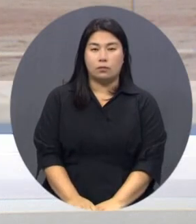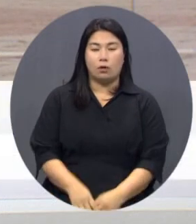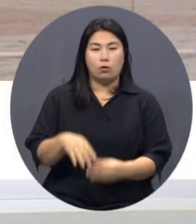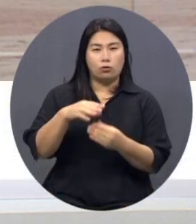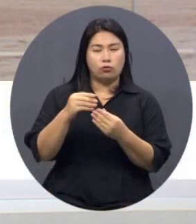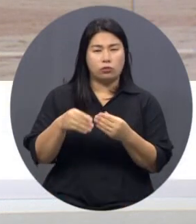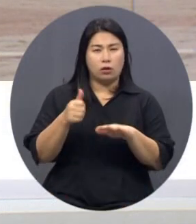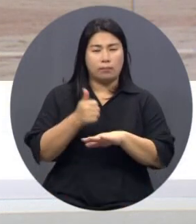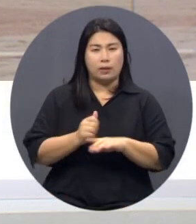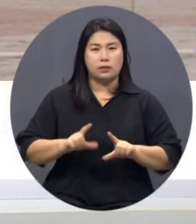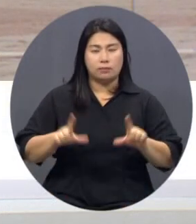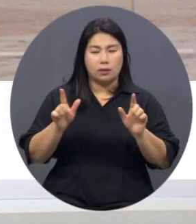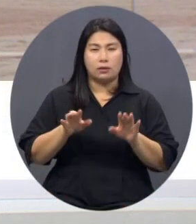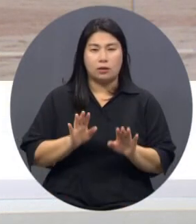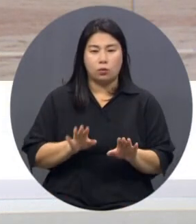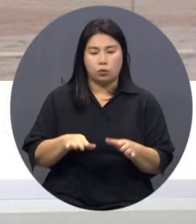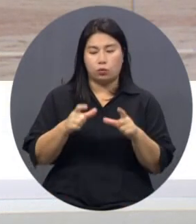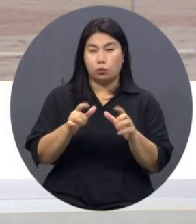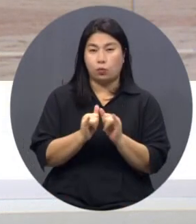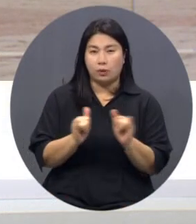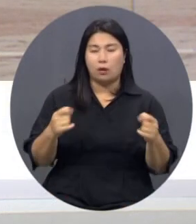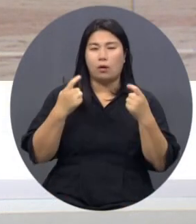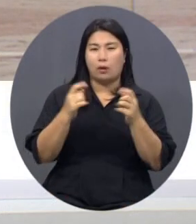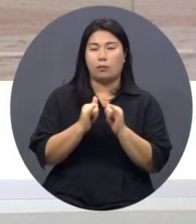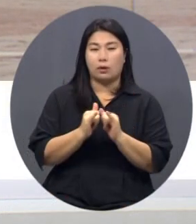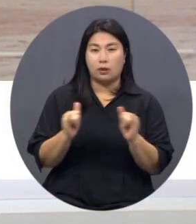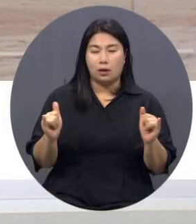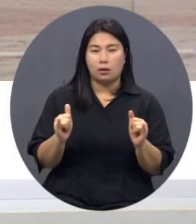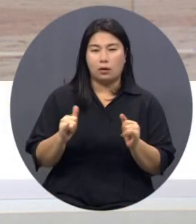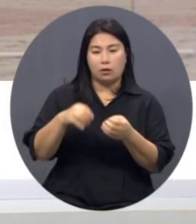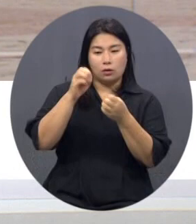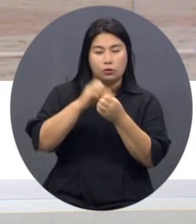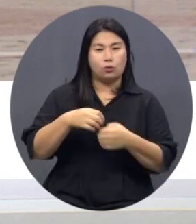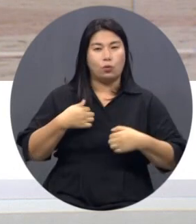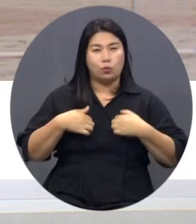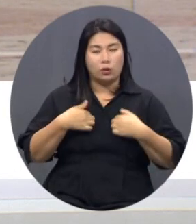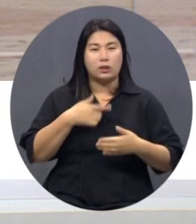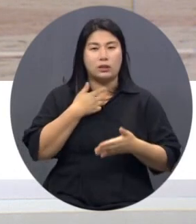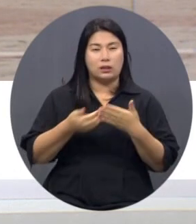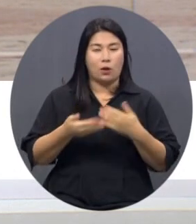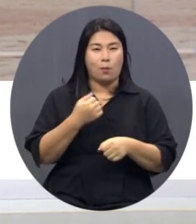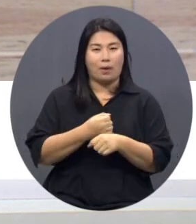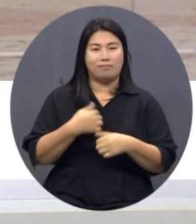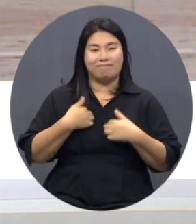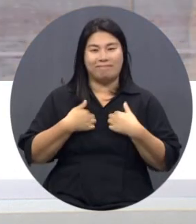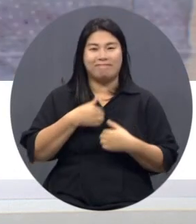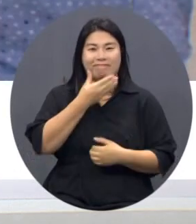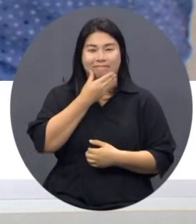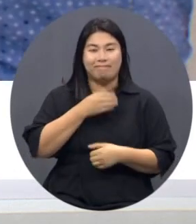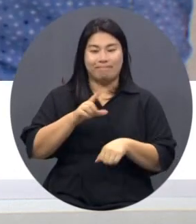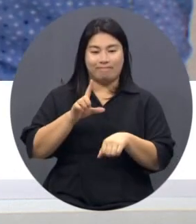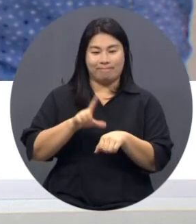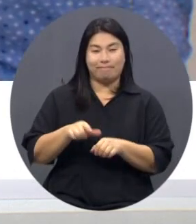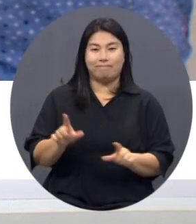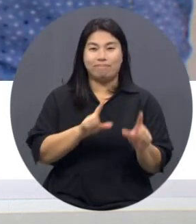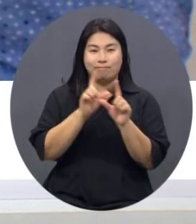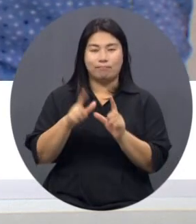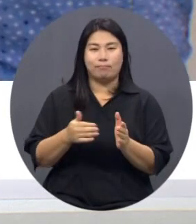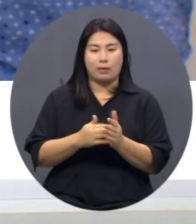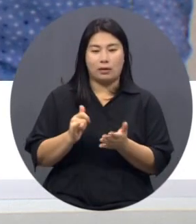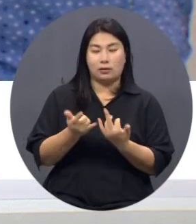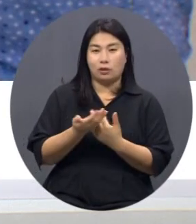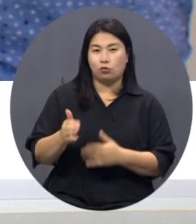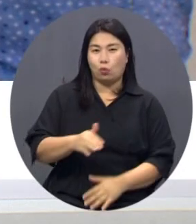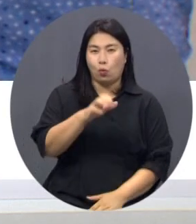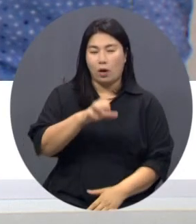추석 연휴 마지막 날인 오늘 도민과 관광객들은 전통 놀이를 체험하며 즐거운 시간을 보냈습니다. 또